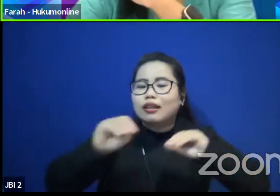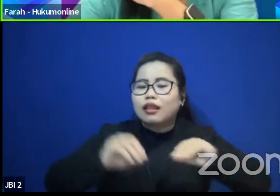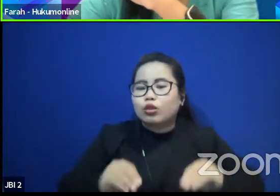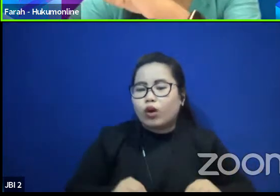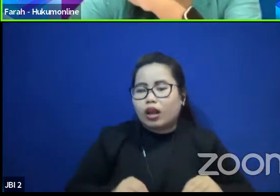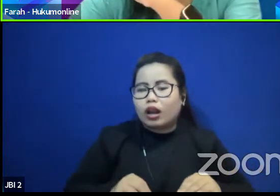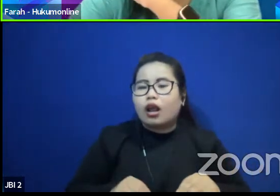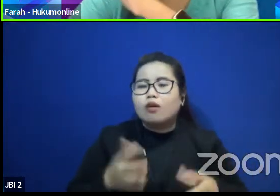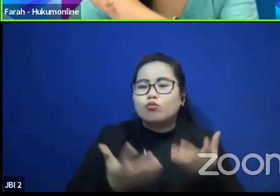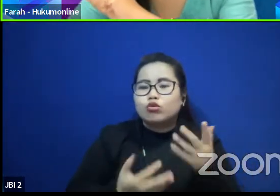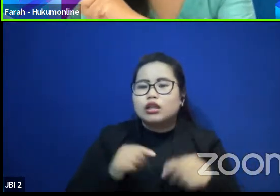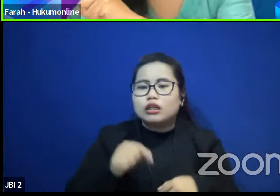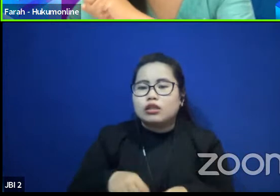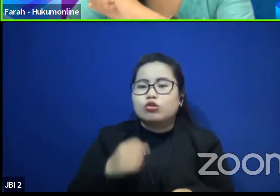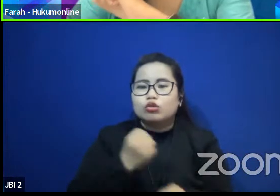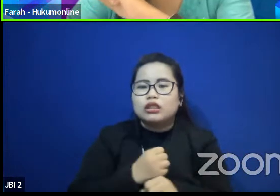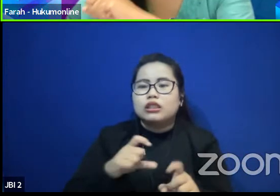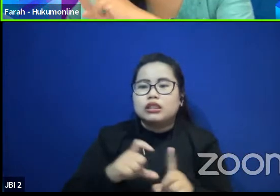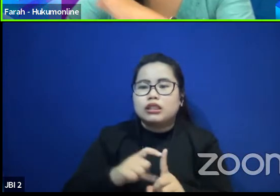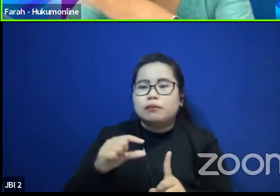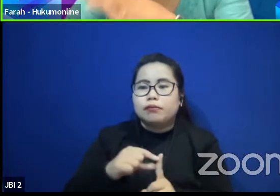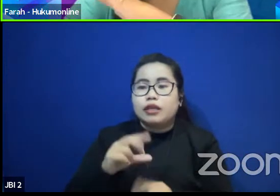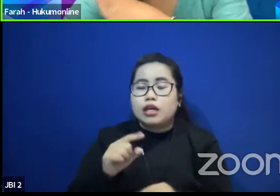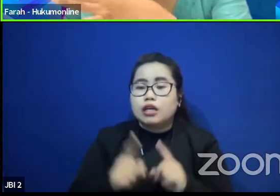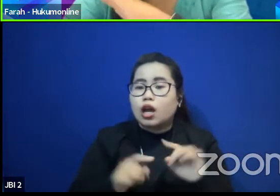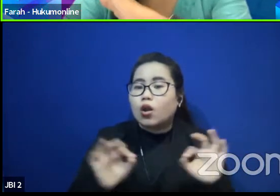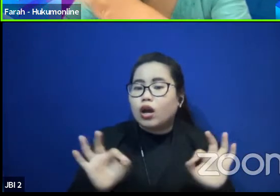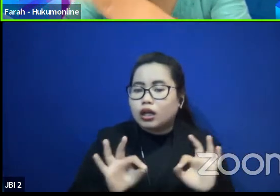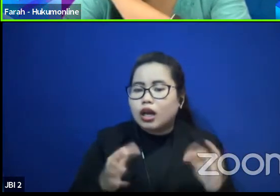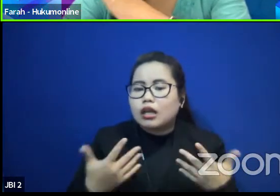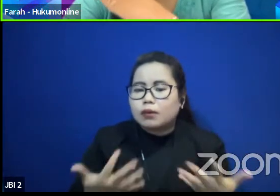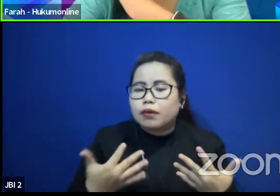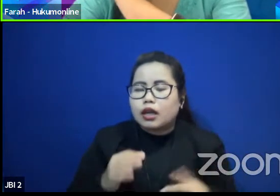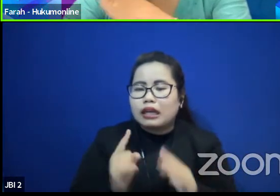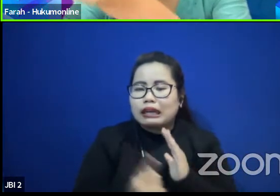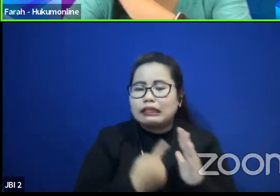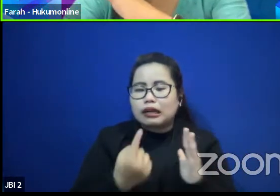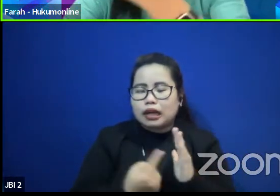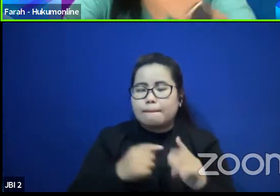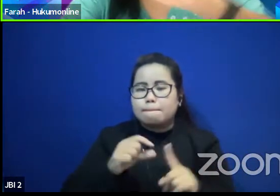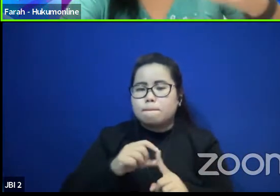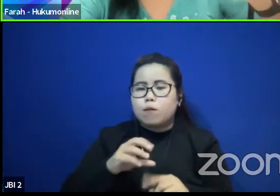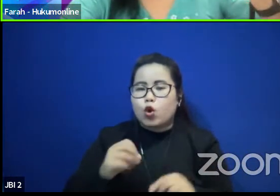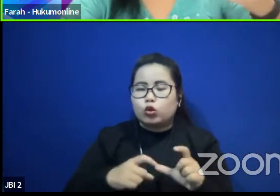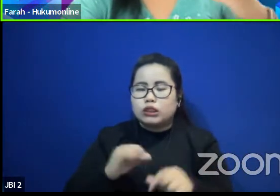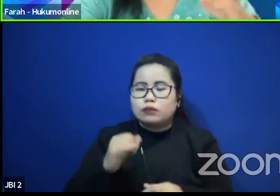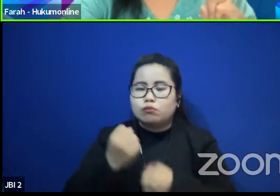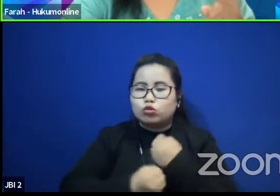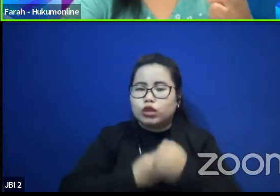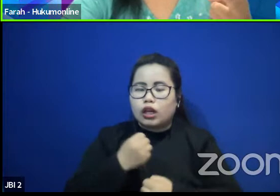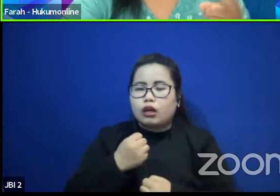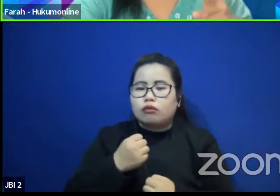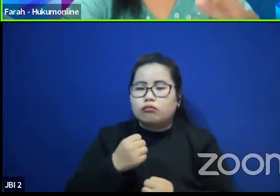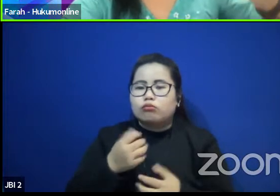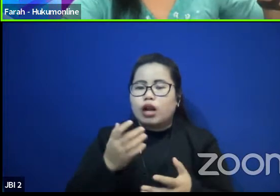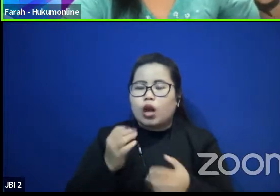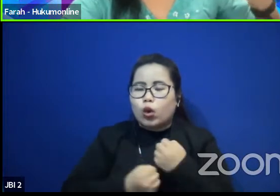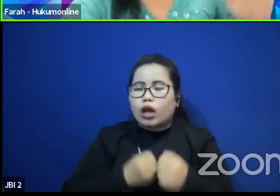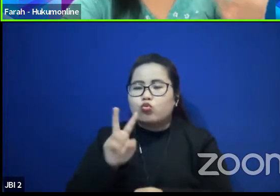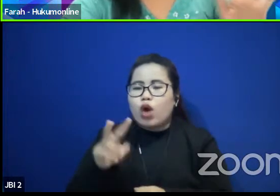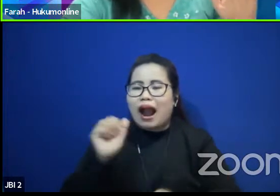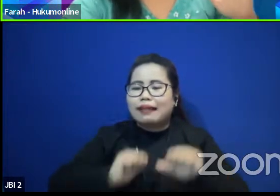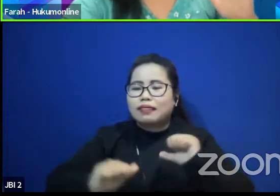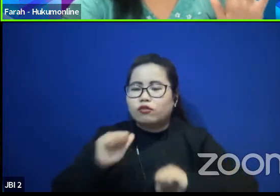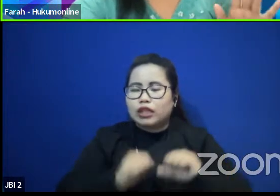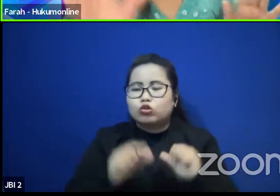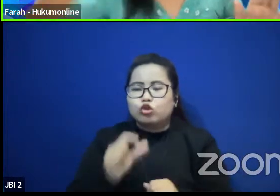ini dan demikian tunduk pada jppr jika tidak bagaimana sebaiknya internal polisi perusahaannya melakukan dua aktivitas tersebut untuk bisa